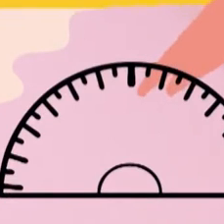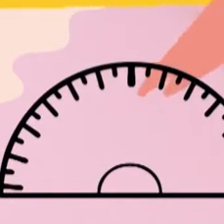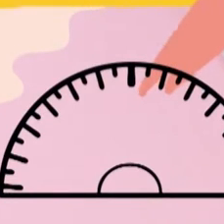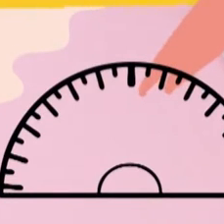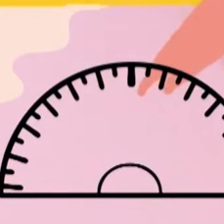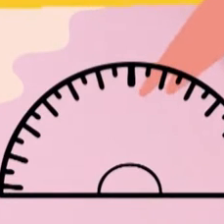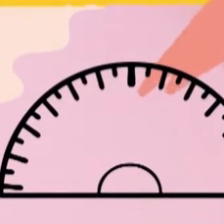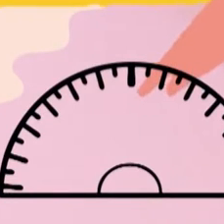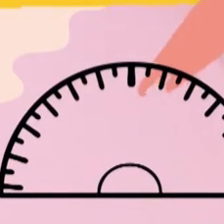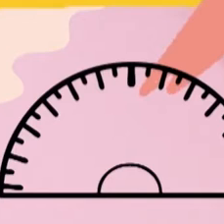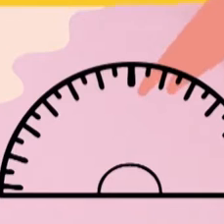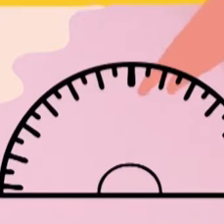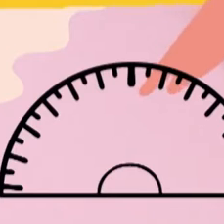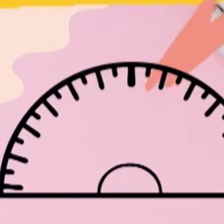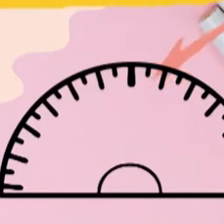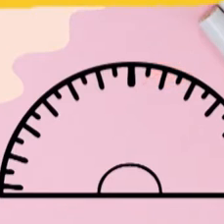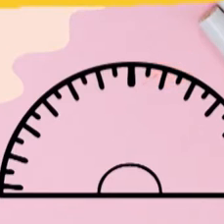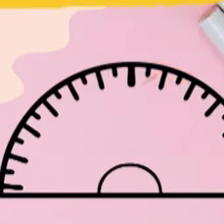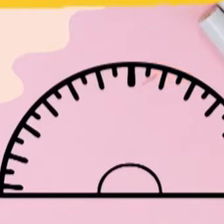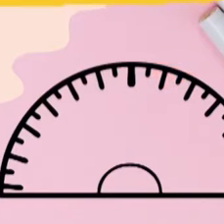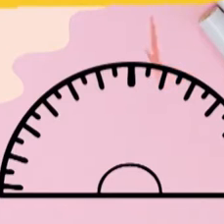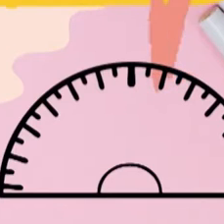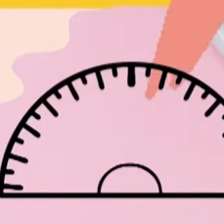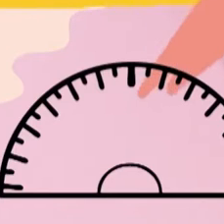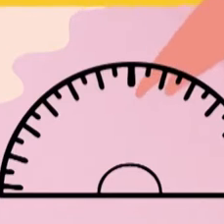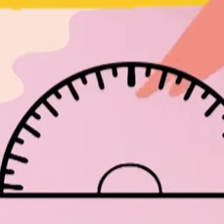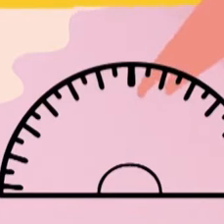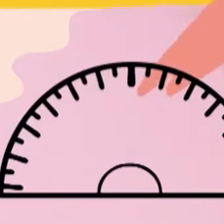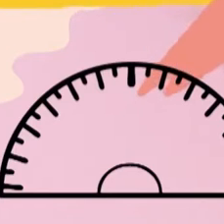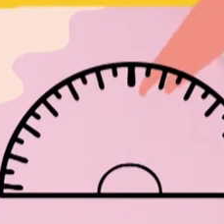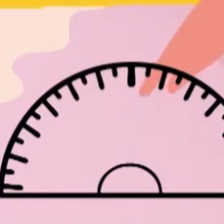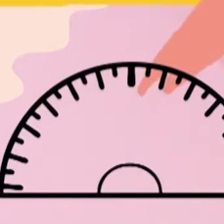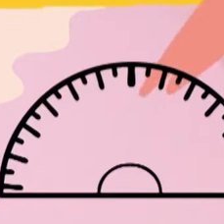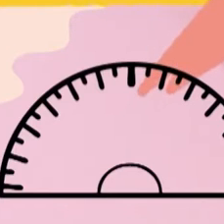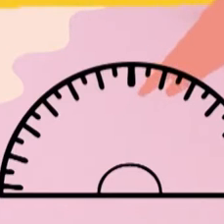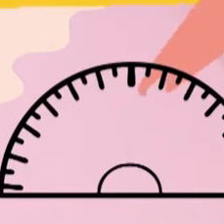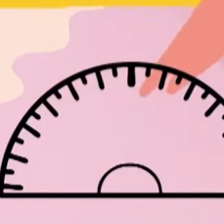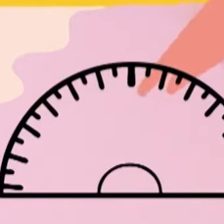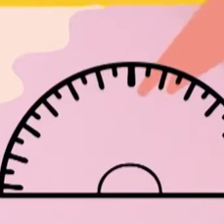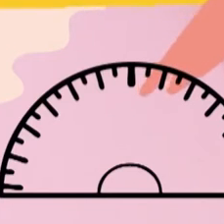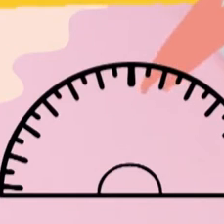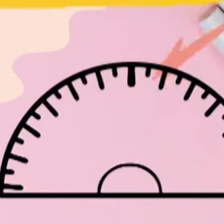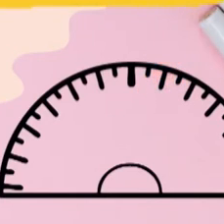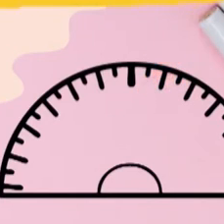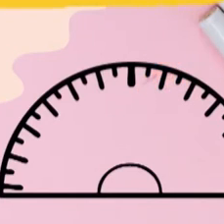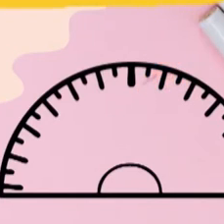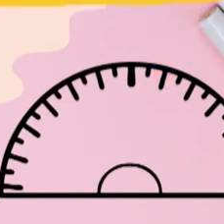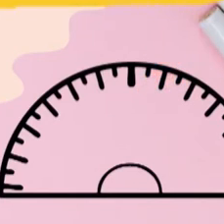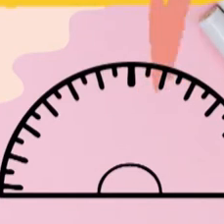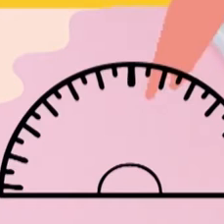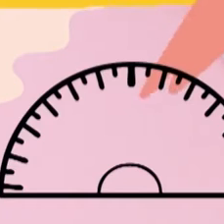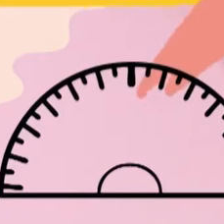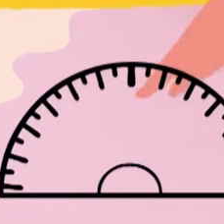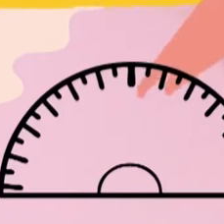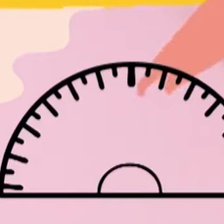1/3 cawan gula halus, 2 sudu besar cream of tartar, 1 sudu besar minyak masak,